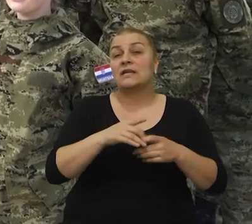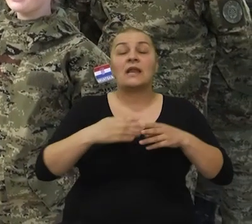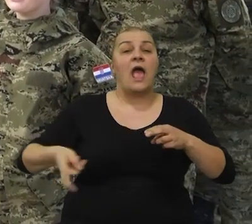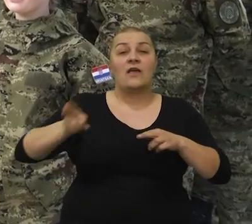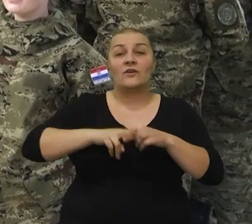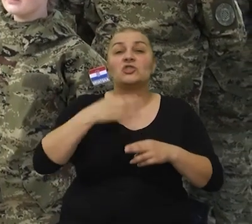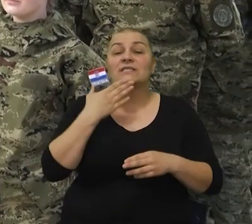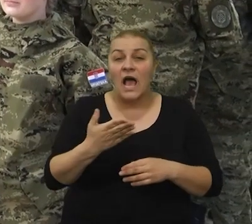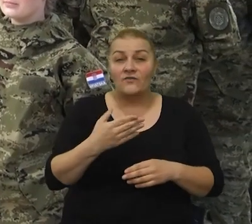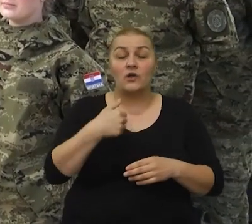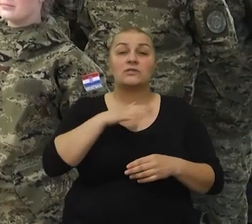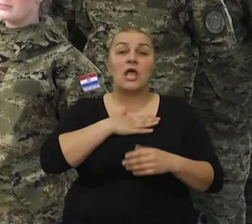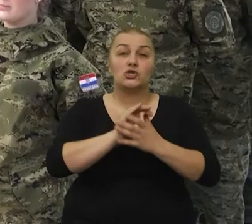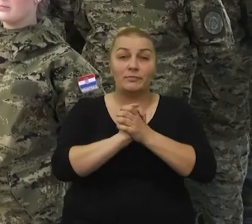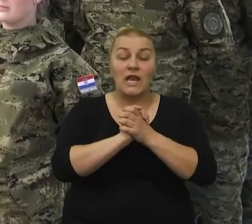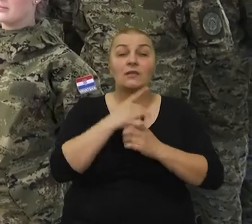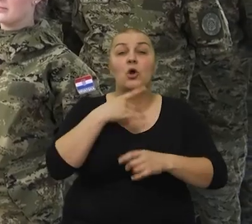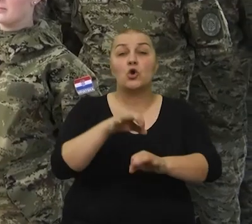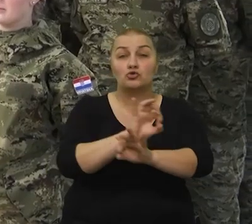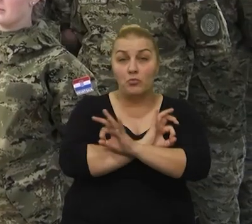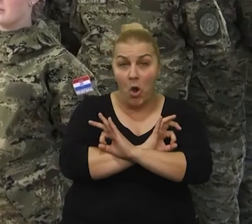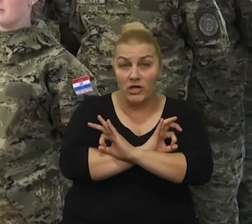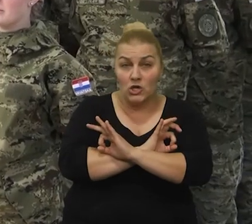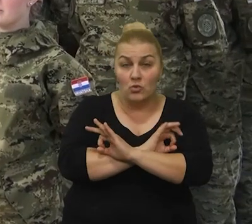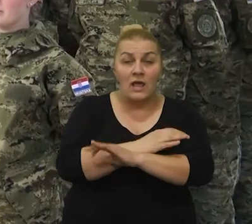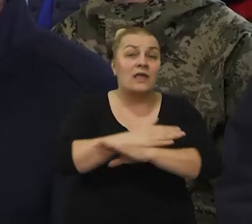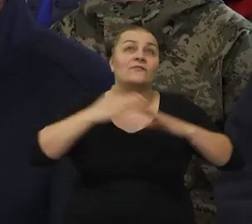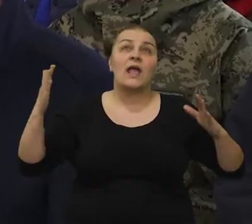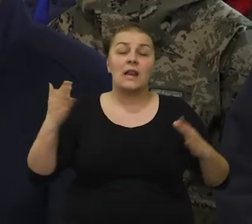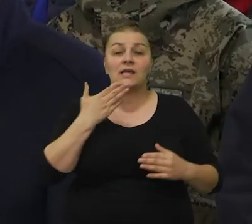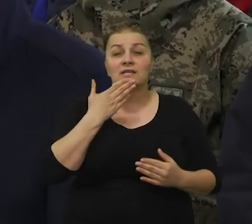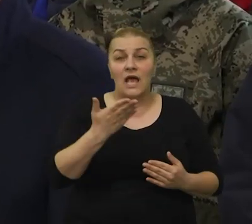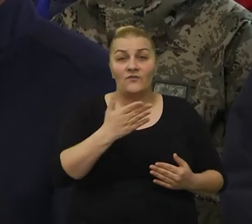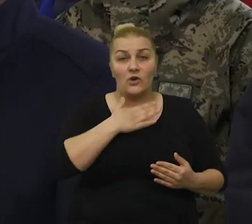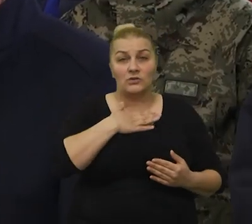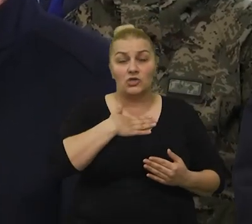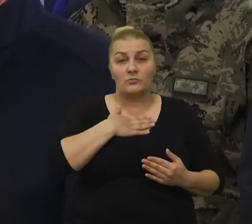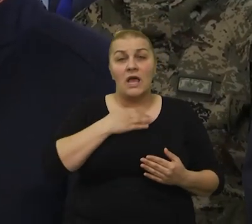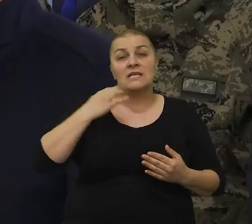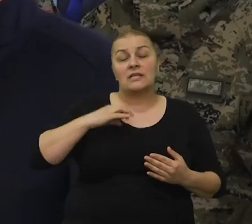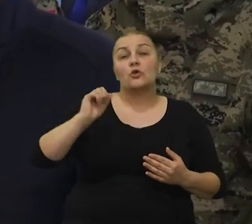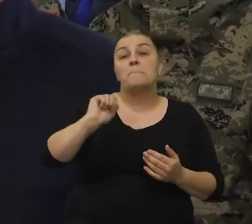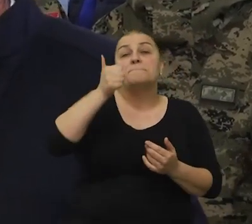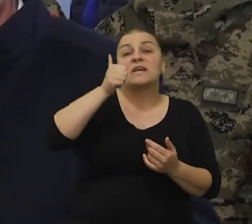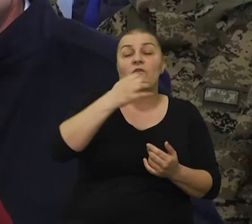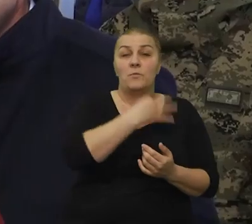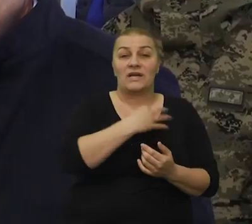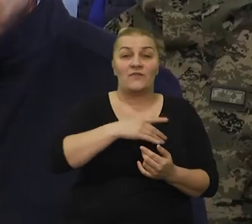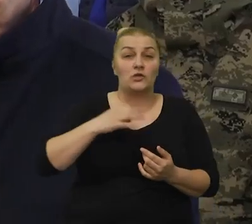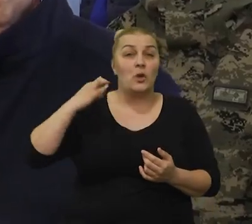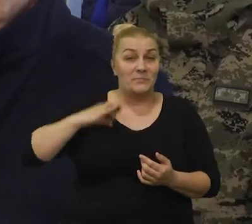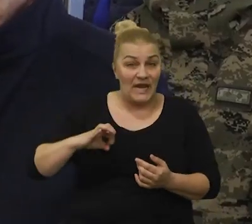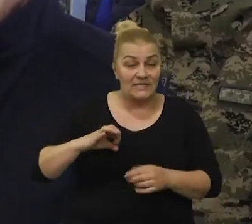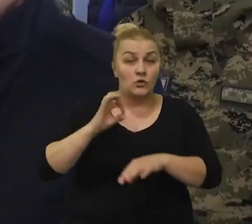najveća zahvalnost našim prijateljima koji su poginuli i ogromna zahvalnost našem strategu i prvom hrvatskom